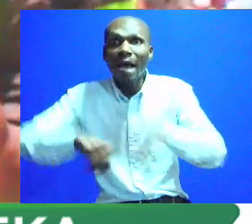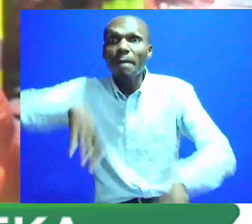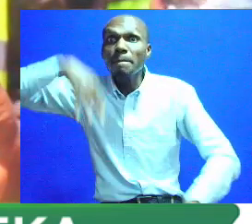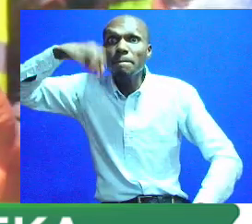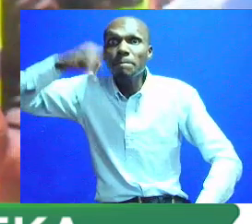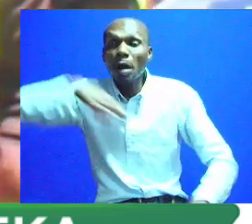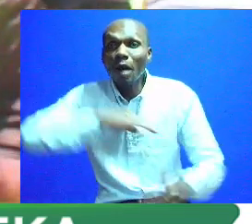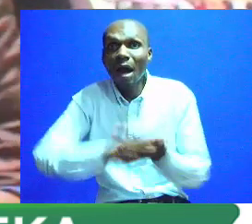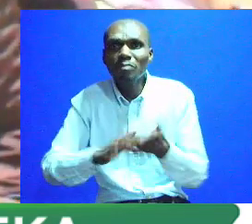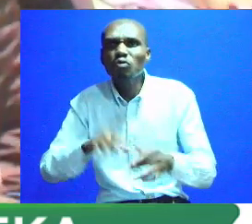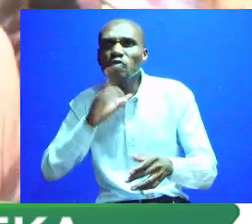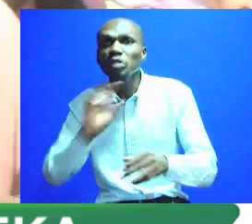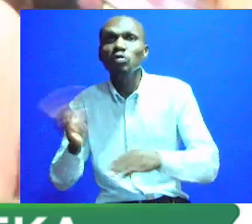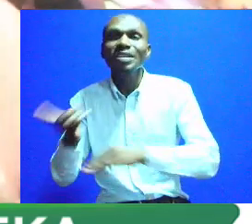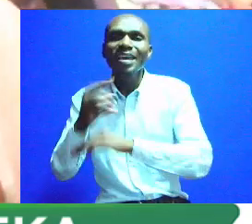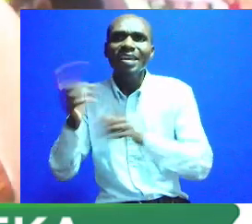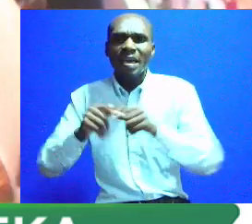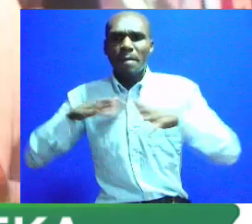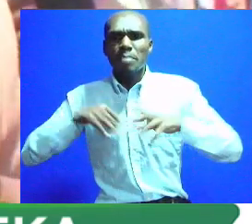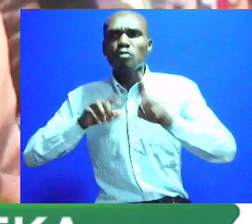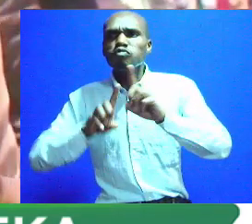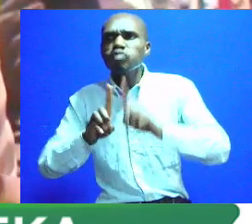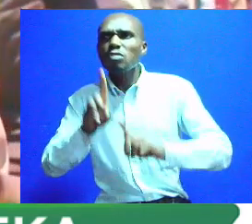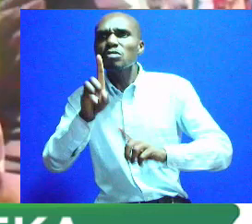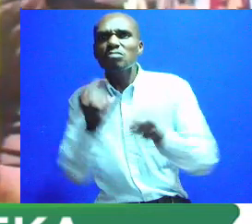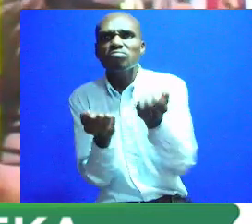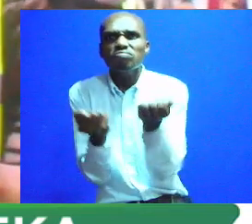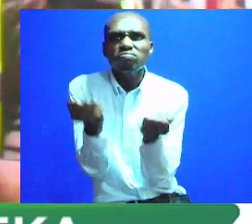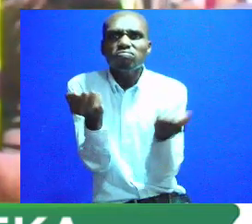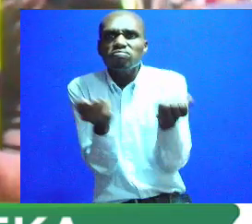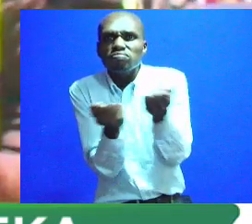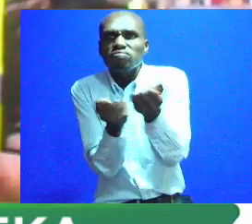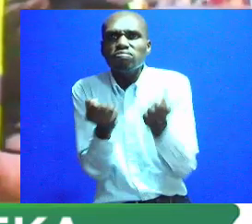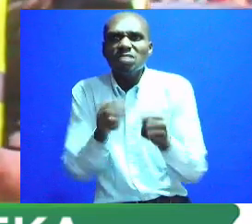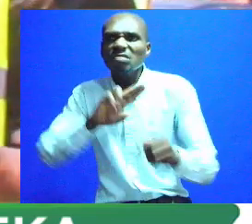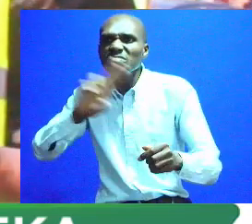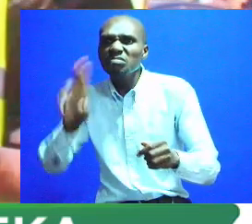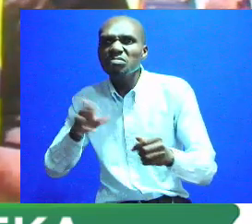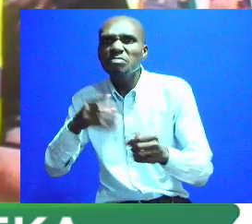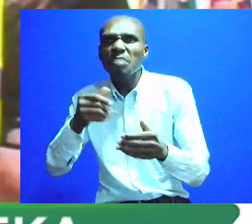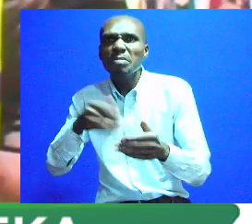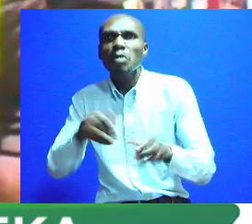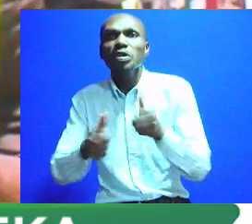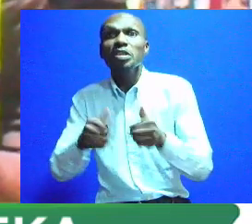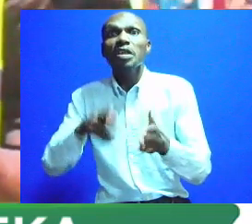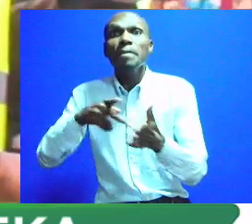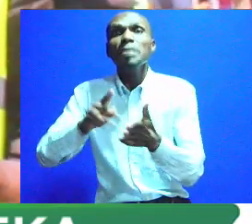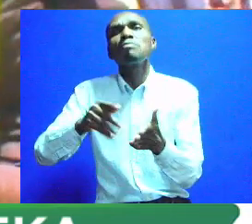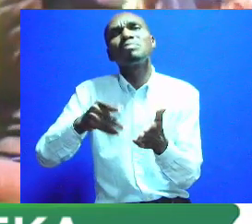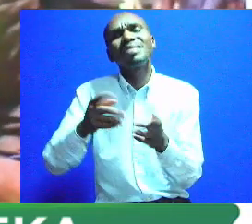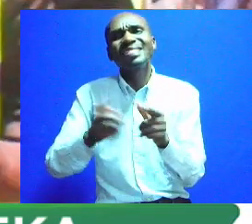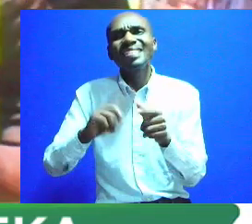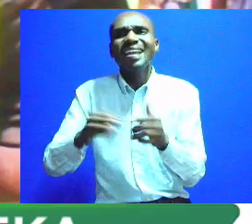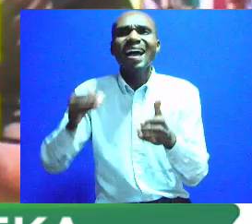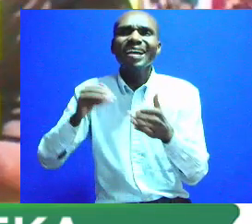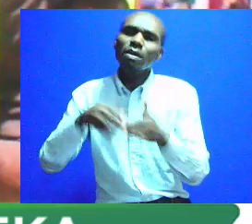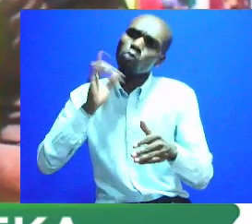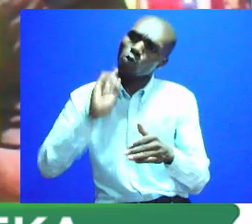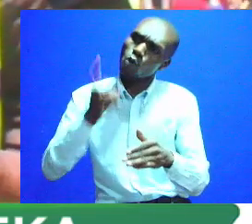dari tukorigima na abantu bako nyago tartara ga ne chigari chigari chiba ko tumeka ne chibese chiri abana chiba ko akana so naro to